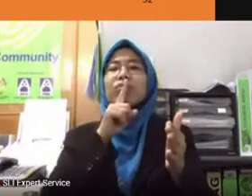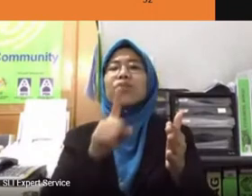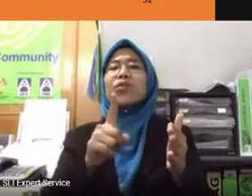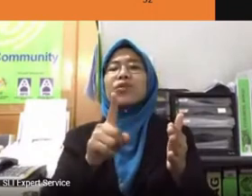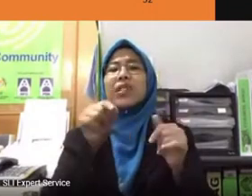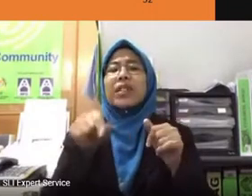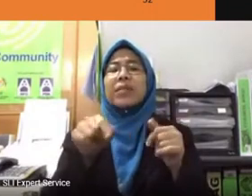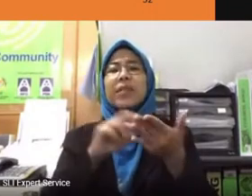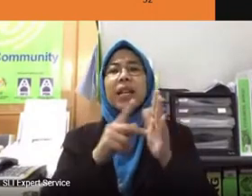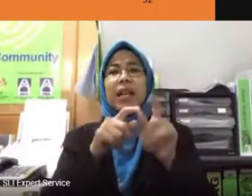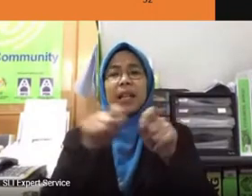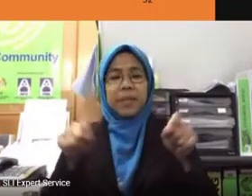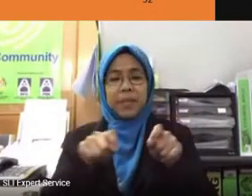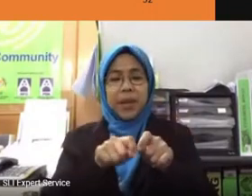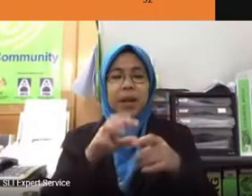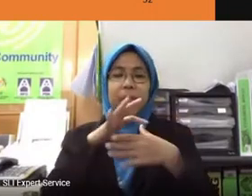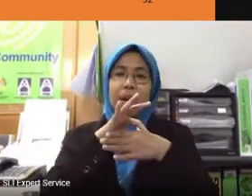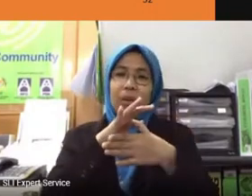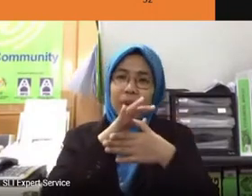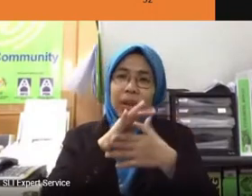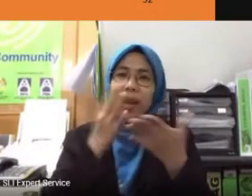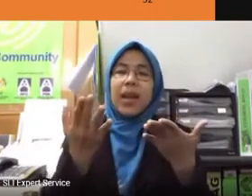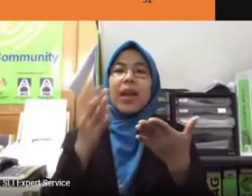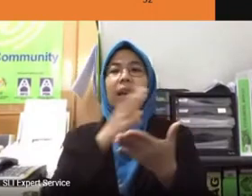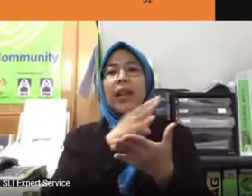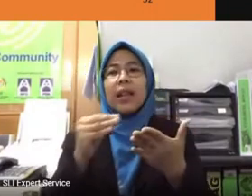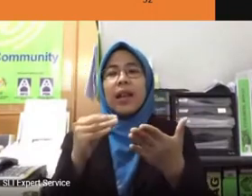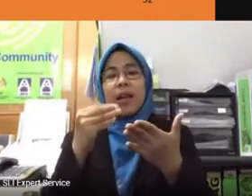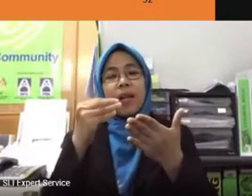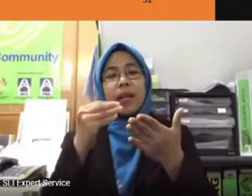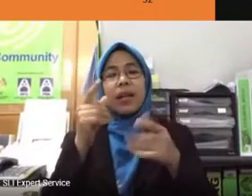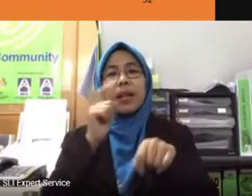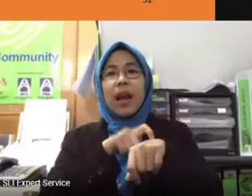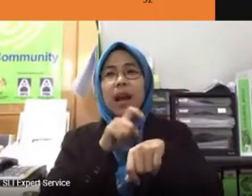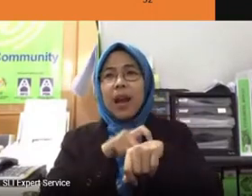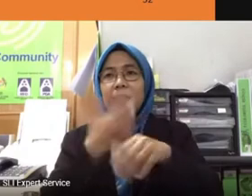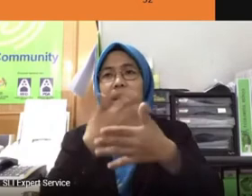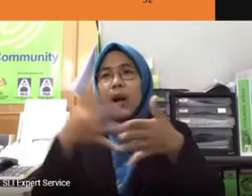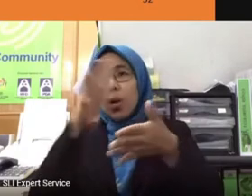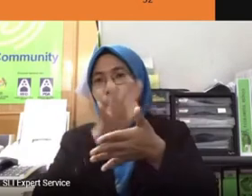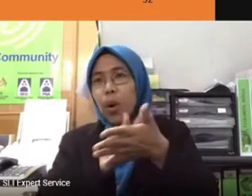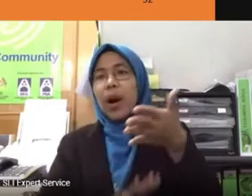kita dari segi konten dia, dari segi tentatifnya, dari segi